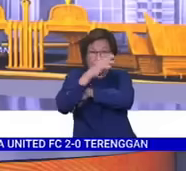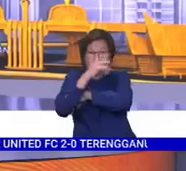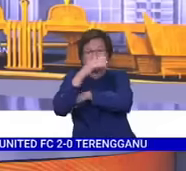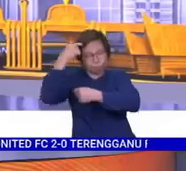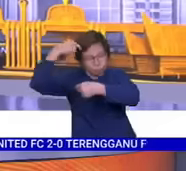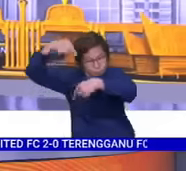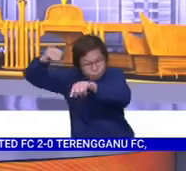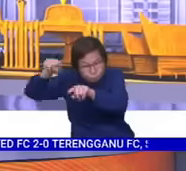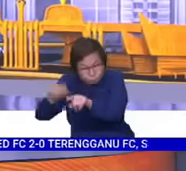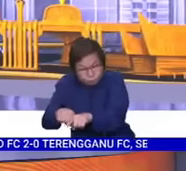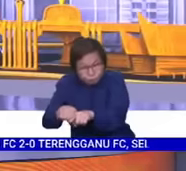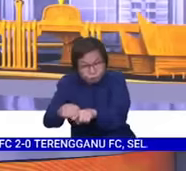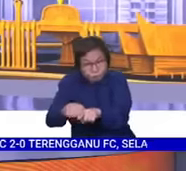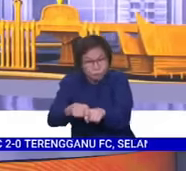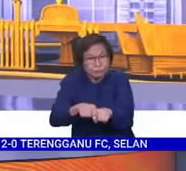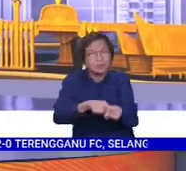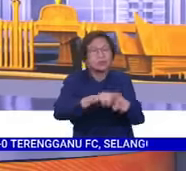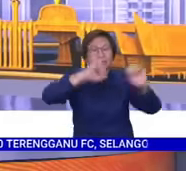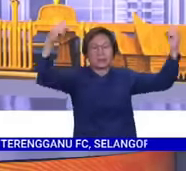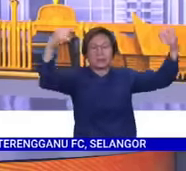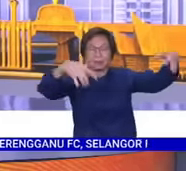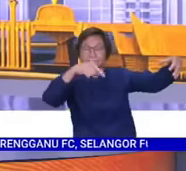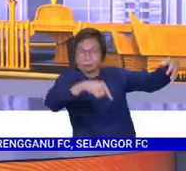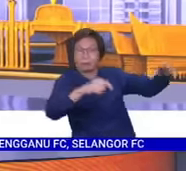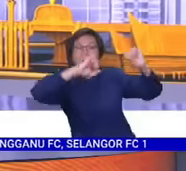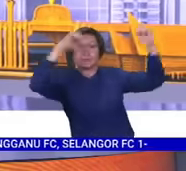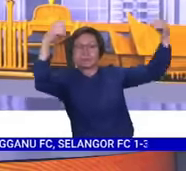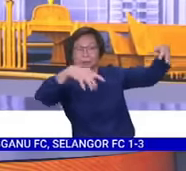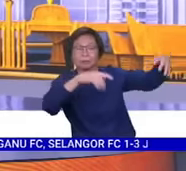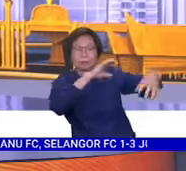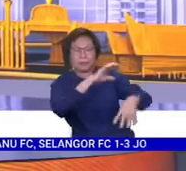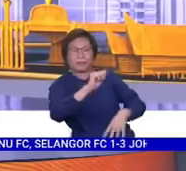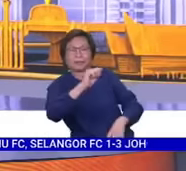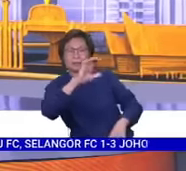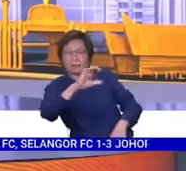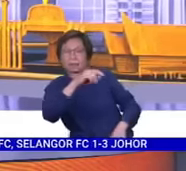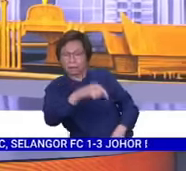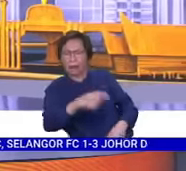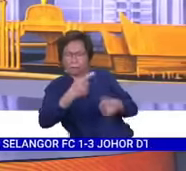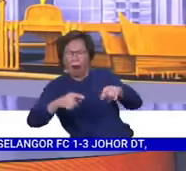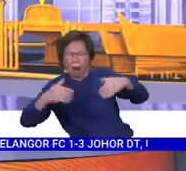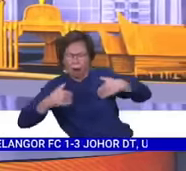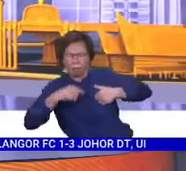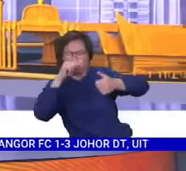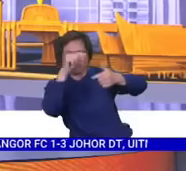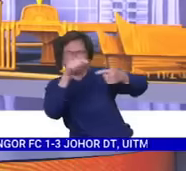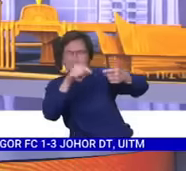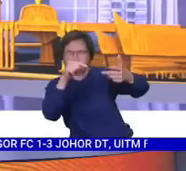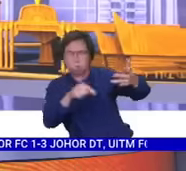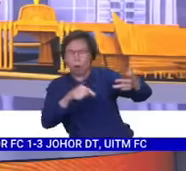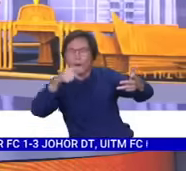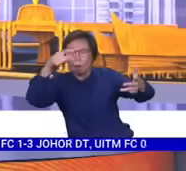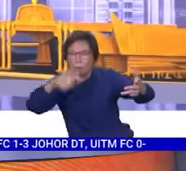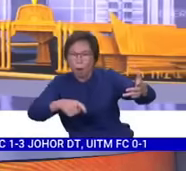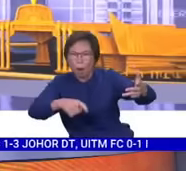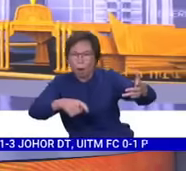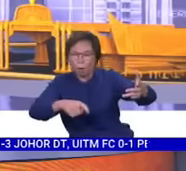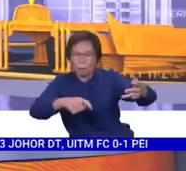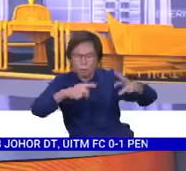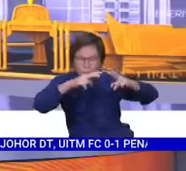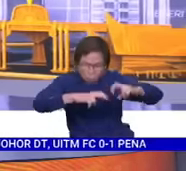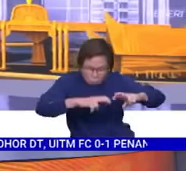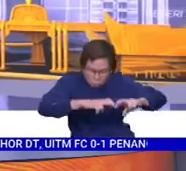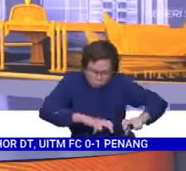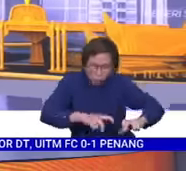negeri bersetuju untuk menjadikan stadium tersebut sebagai si IC namun terdapat beberapa perkara yang perlu